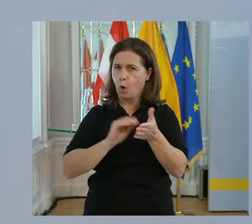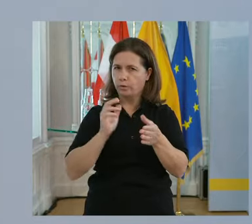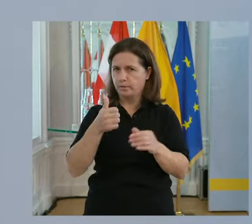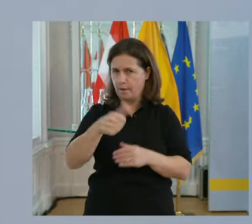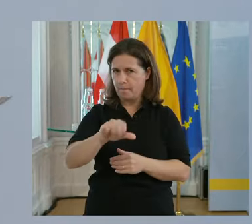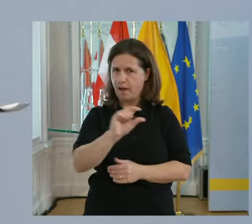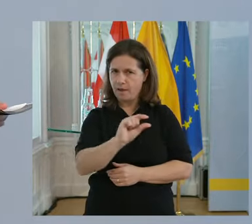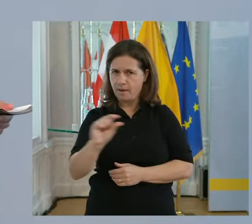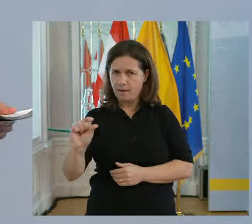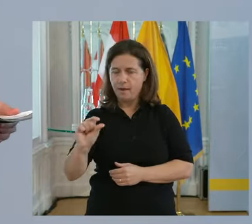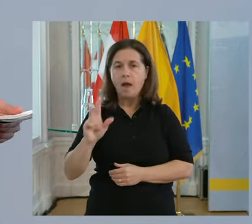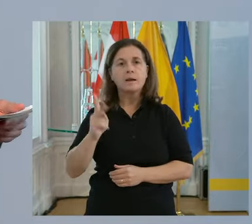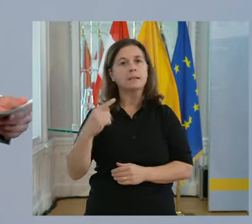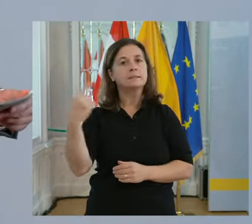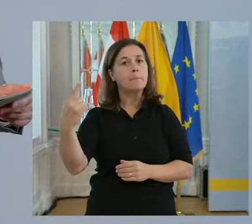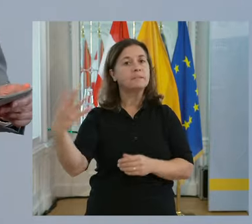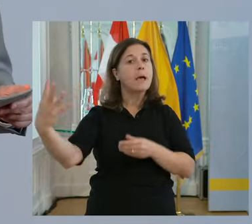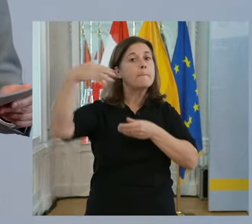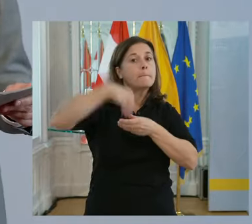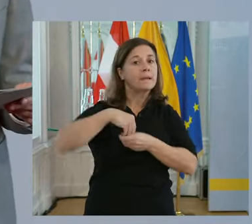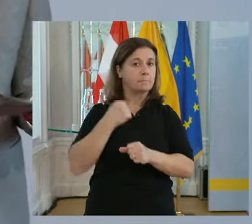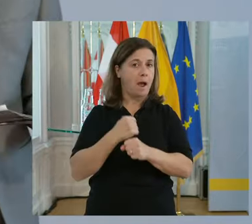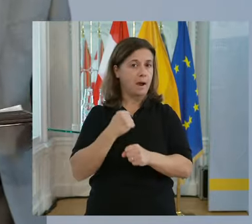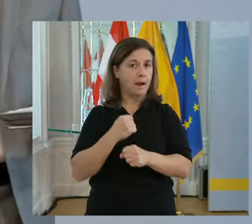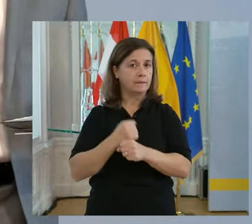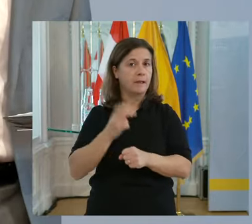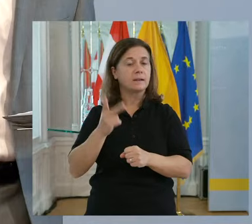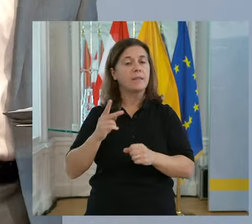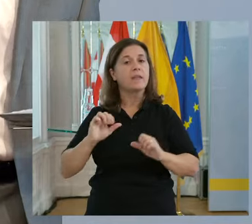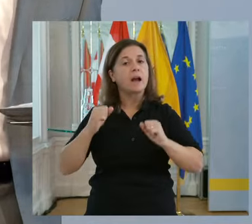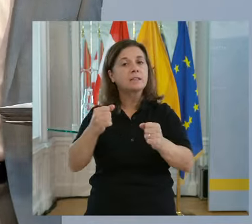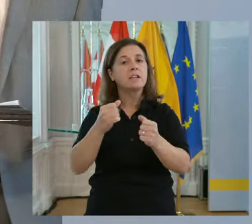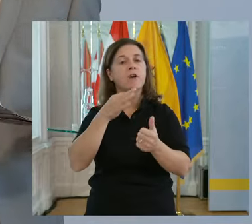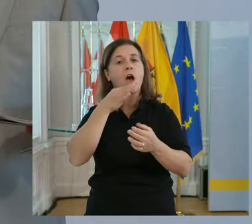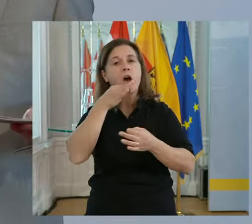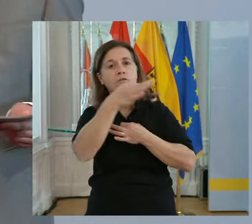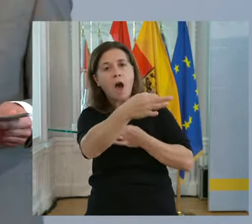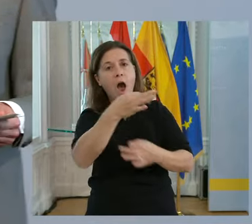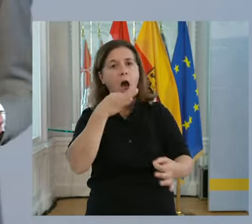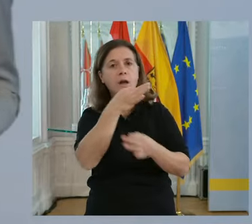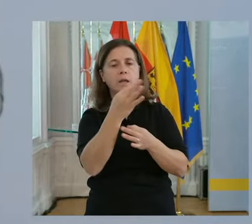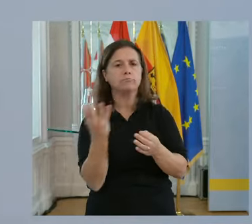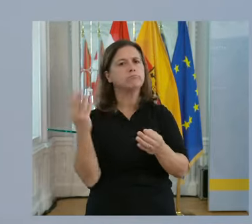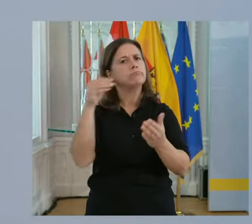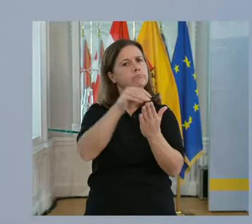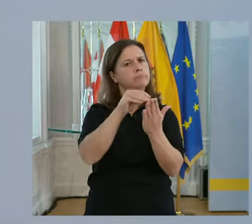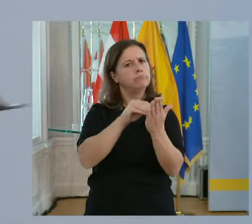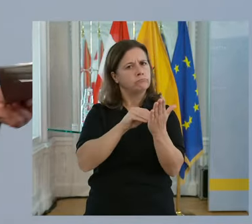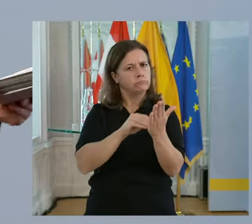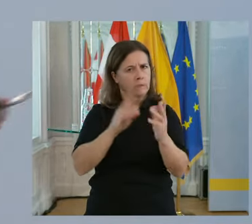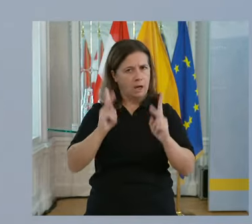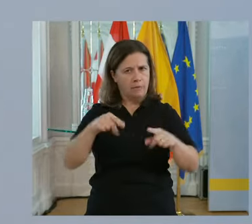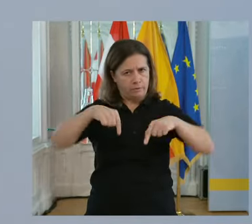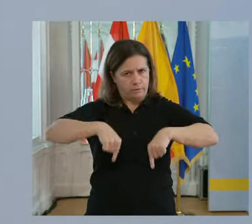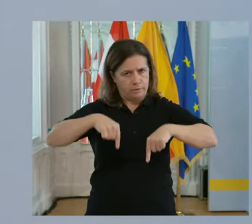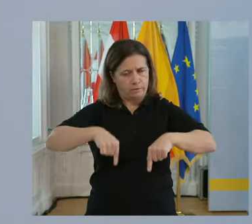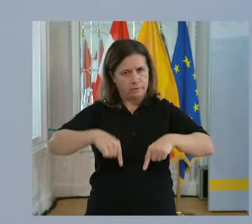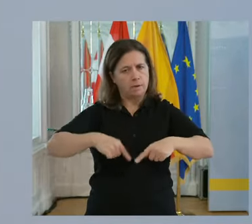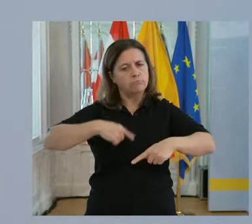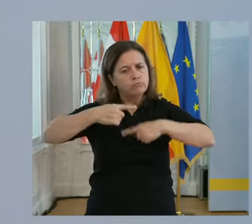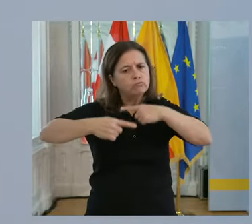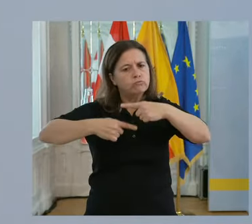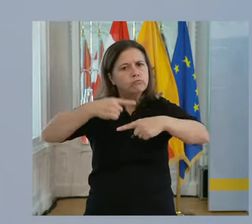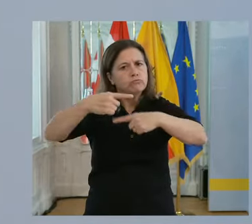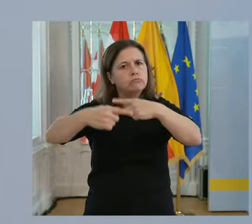Sie hier auch interaktiv mitmachen können. Sie können aktiv Fragen und Anregungen mit einbringen und diese werden wir dann im Lauf der